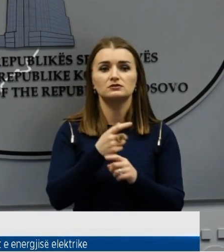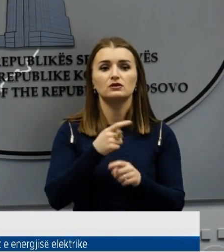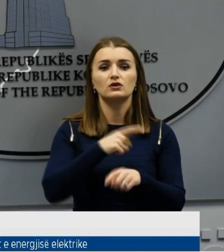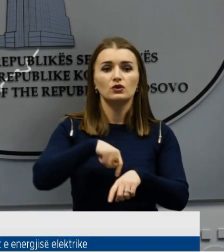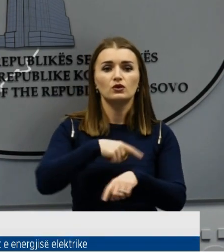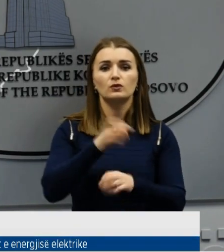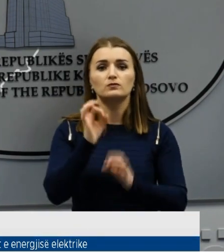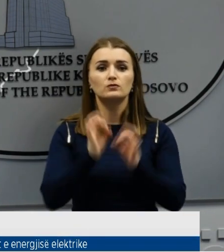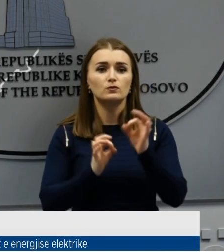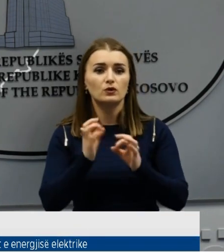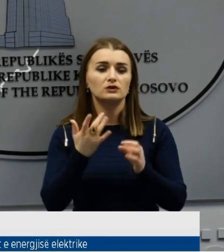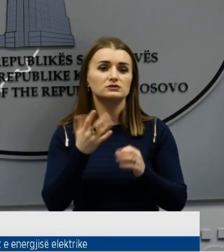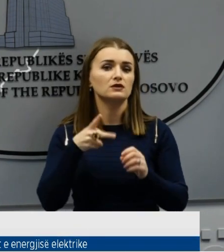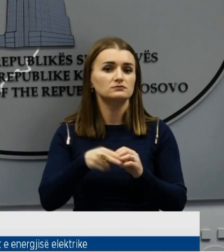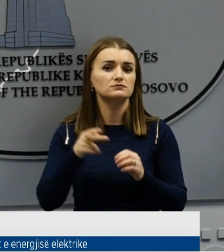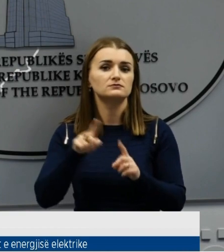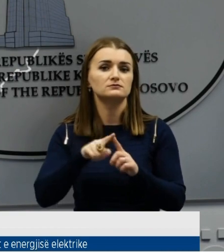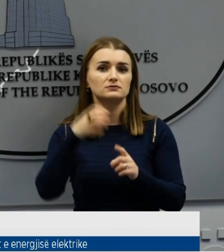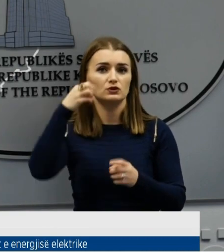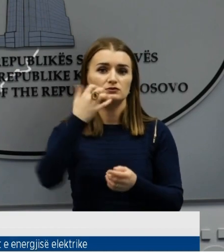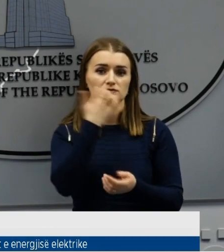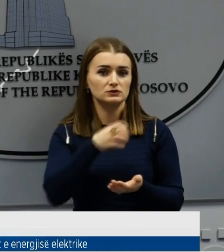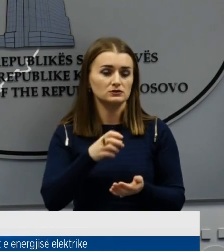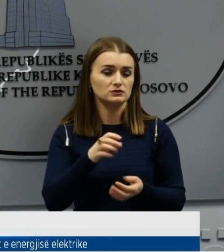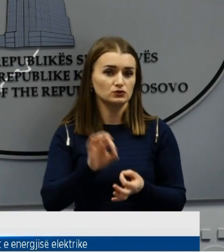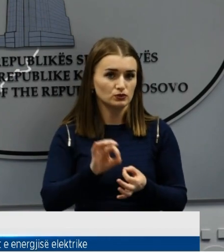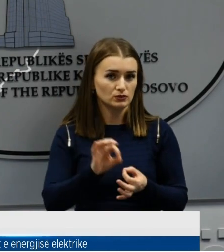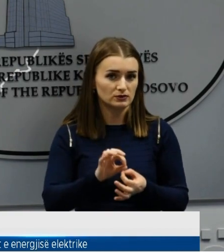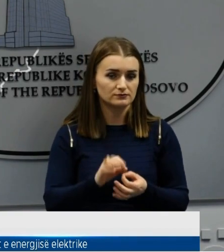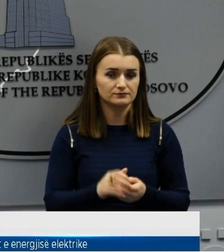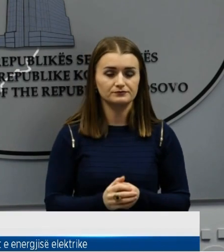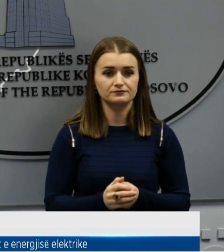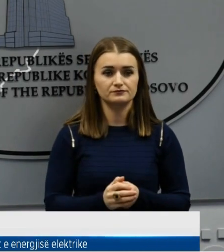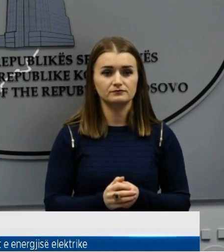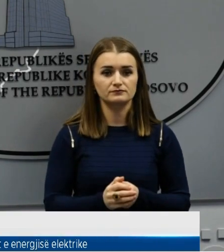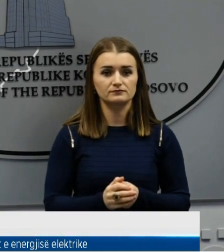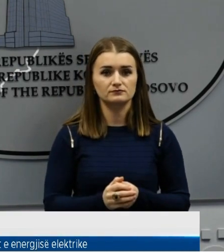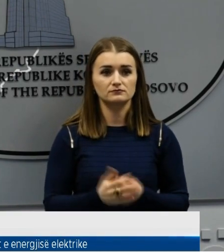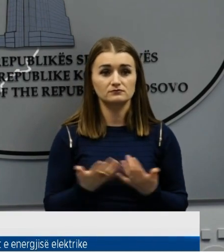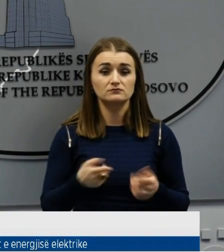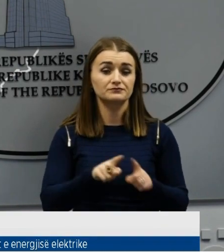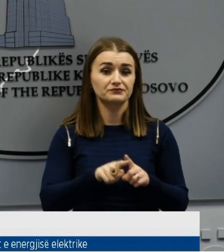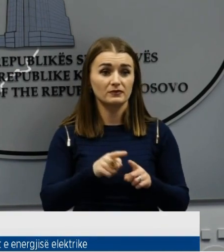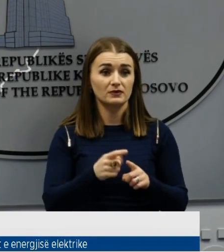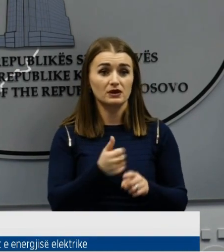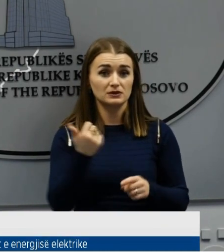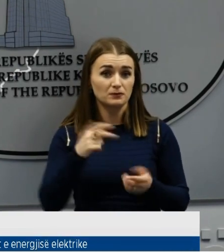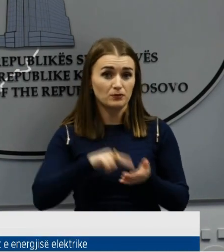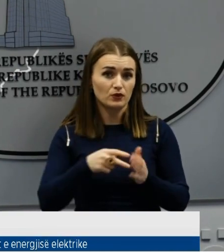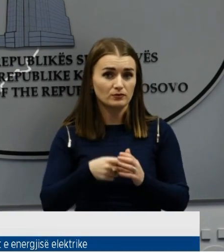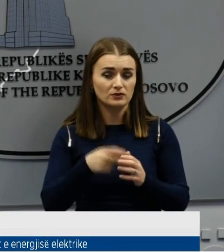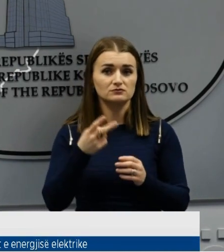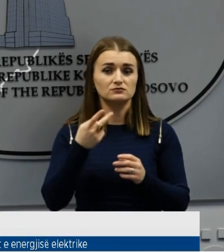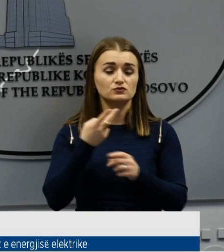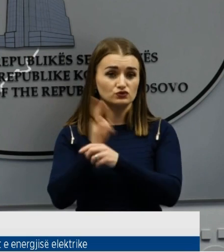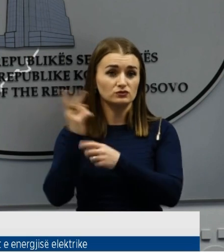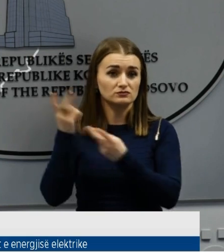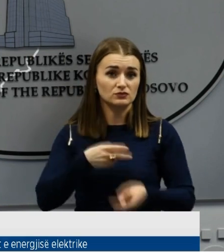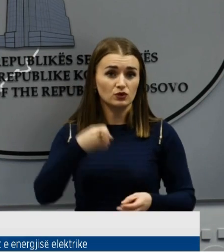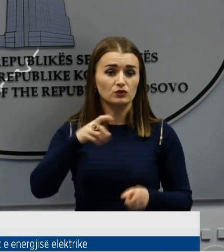Megjithatë, tani problemi nuk është më vetëm tek çmimet e importit, mirëpo gjatë ditëve të fundit kemi parë edhe raste